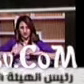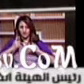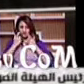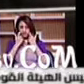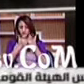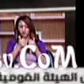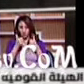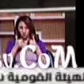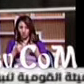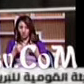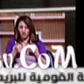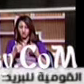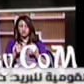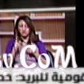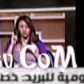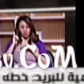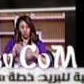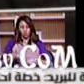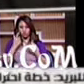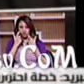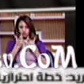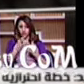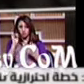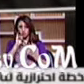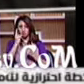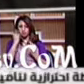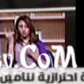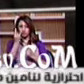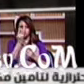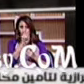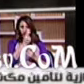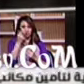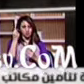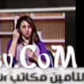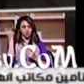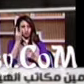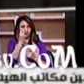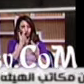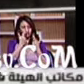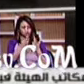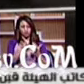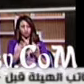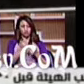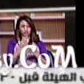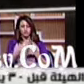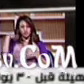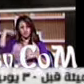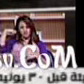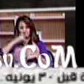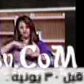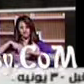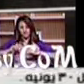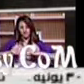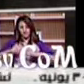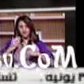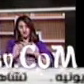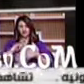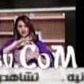نظر القضيه وفي كل تحركاتهم واقامتهم واثناء نظر القضيه او القضايا